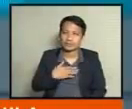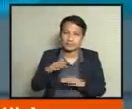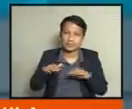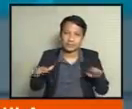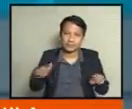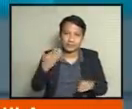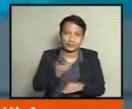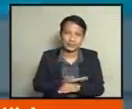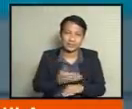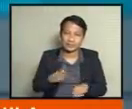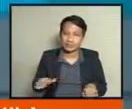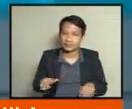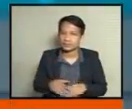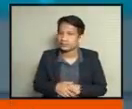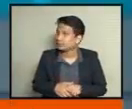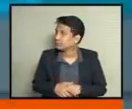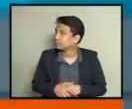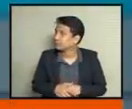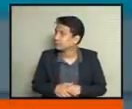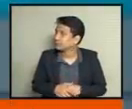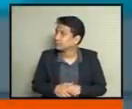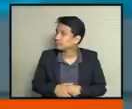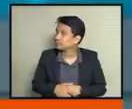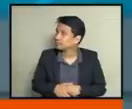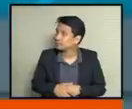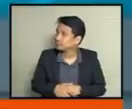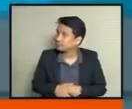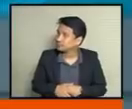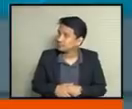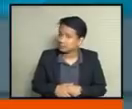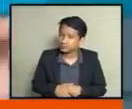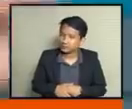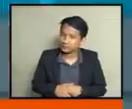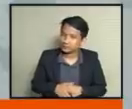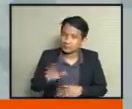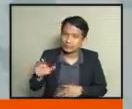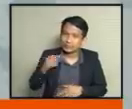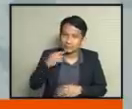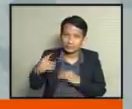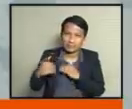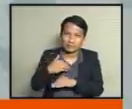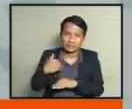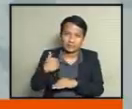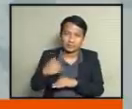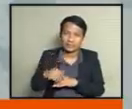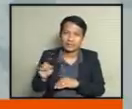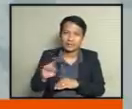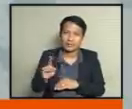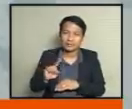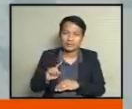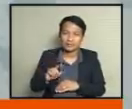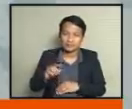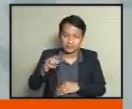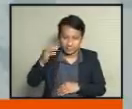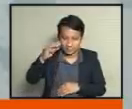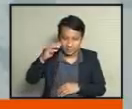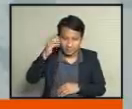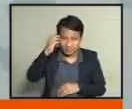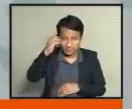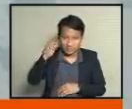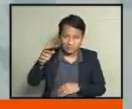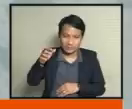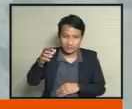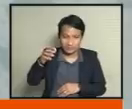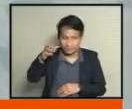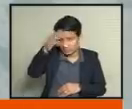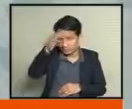pang nakakuha dun sa ano. Sa cellphone ng tatay nila. Sila po yung nag-save. Ano sabi po ni lalaki, ni mister?